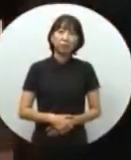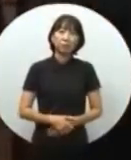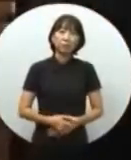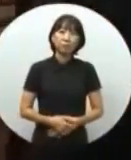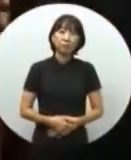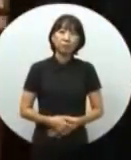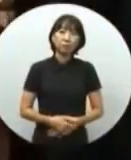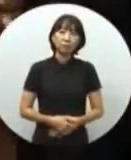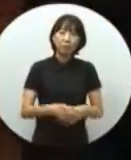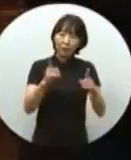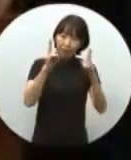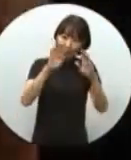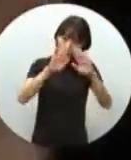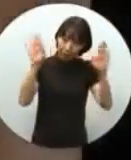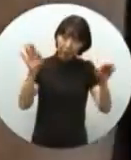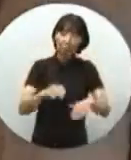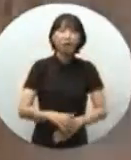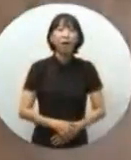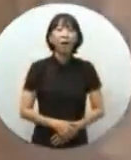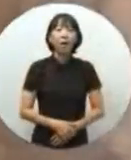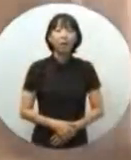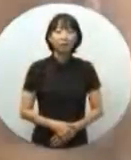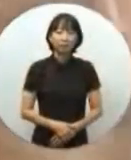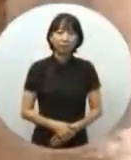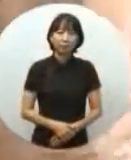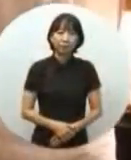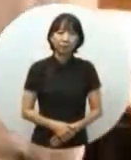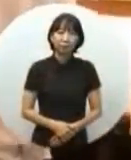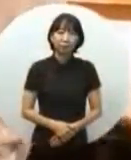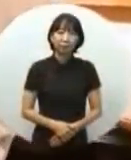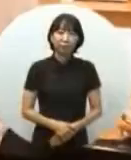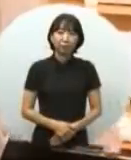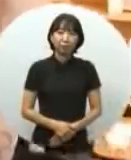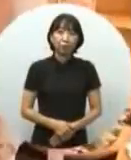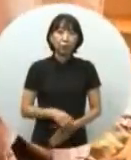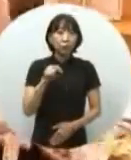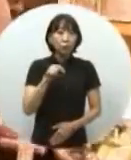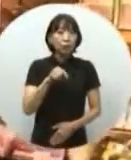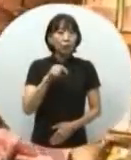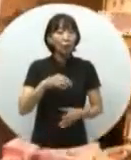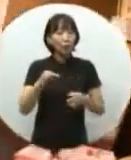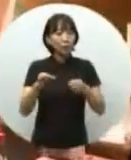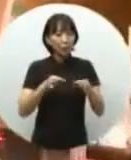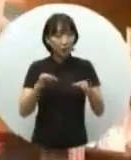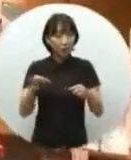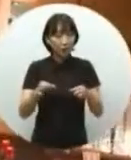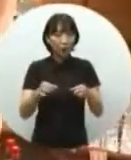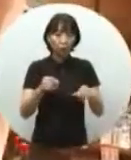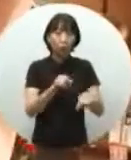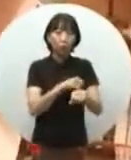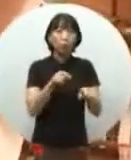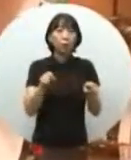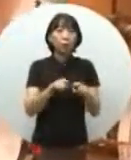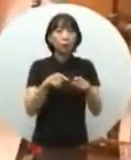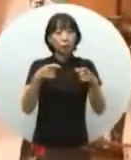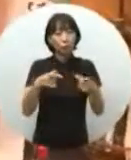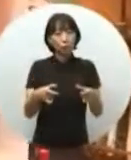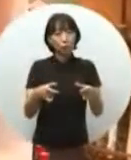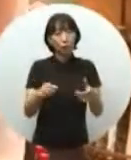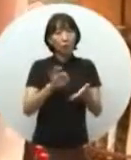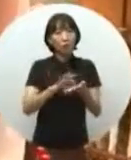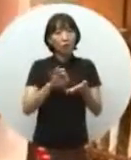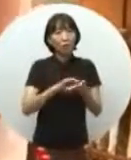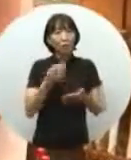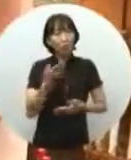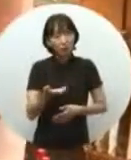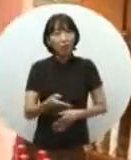あ、こんにちは。こんにちは。 いらっしゃいませ。 すいません、はい、こちらのお店で、はい、このプレミアム付き商品券は使